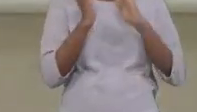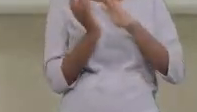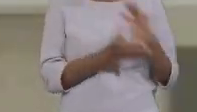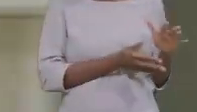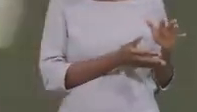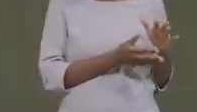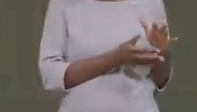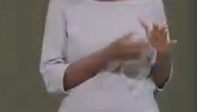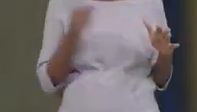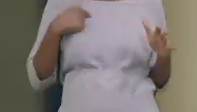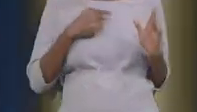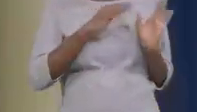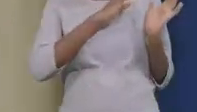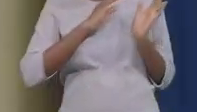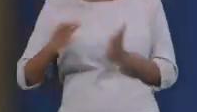C'est pourquoi